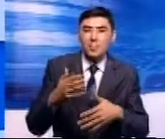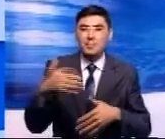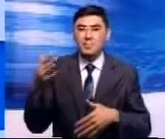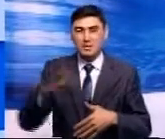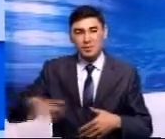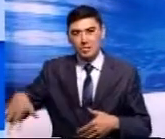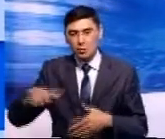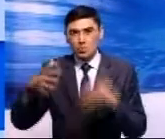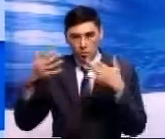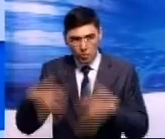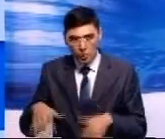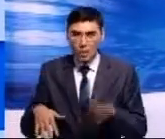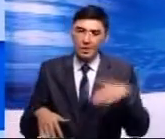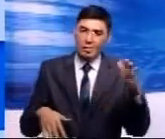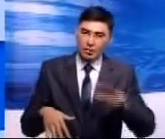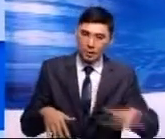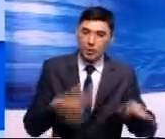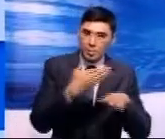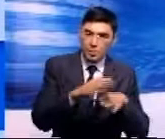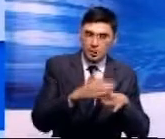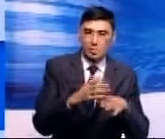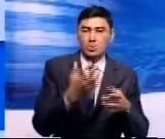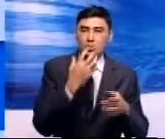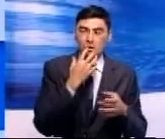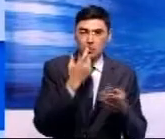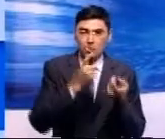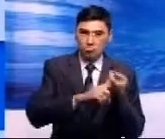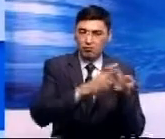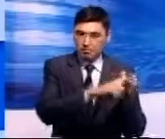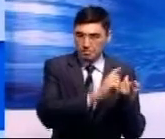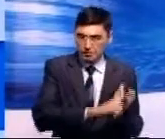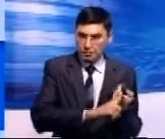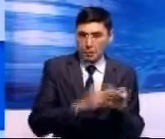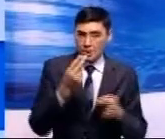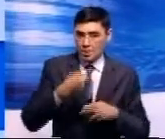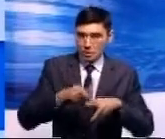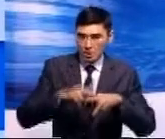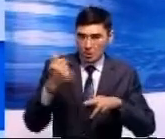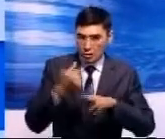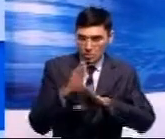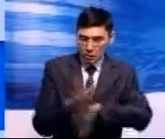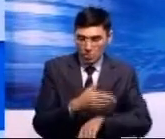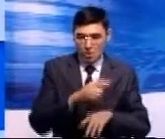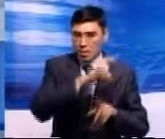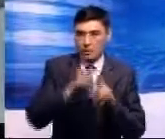уже получили тепло. Левый берег поэтапно подключается. На этой неделе специалисты обещают завершить эти